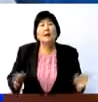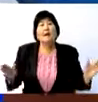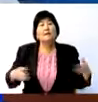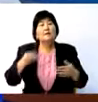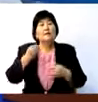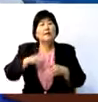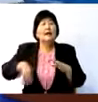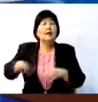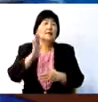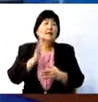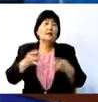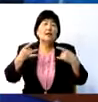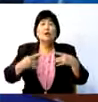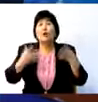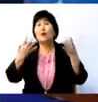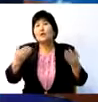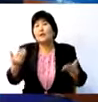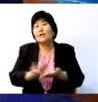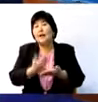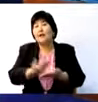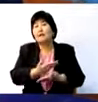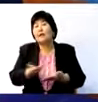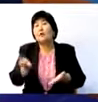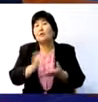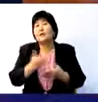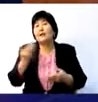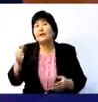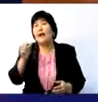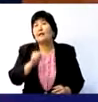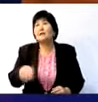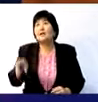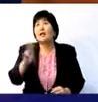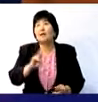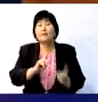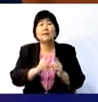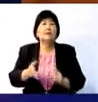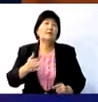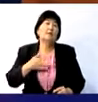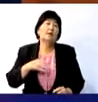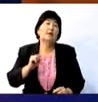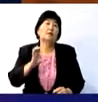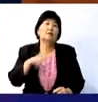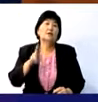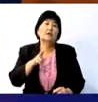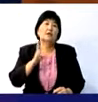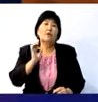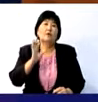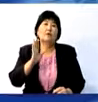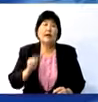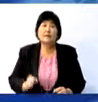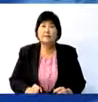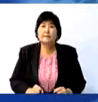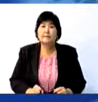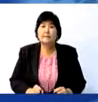Ассаламу алейкум, ардақты ағайын, тікелей эфирде күндізгі жаңалықтар. Онымен таныстыратын мен Алданазар Нағымет, суырда аудармада айтып өлсе Садықова.